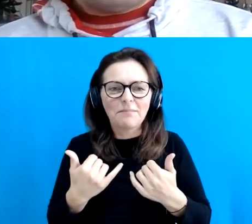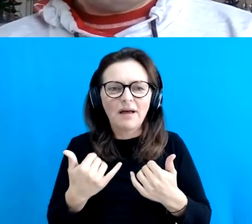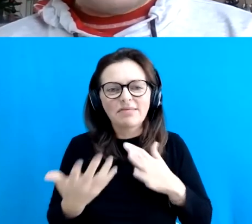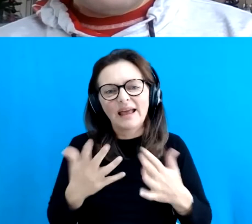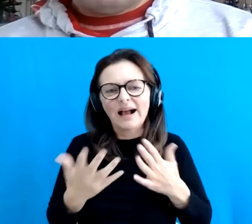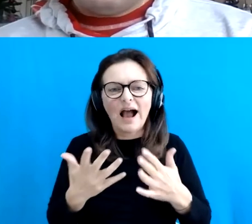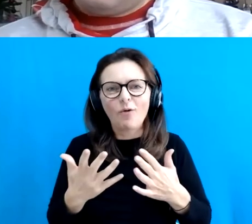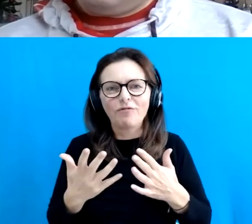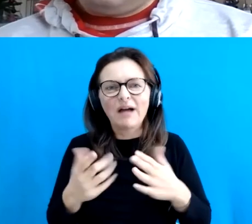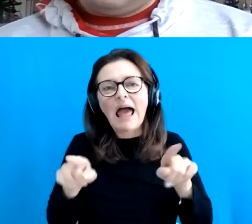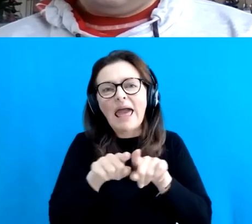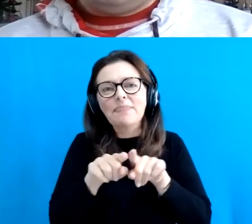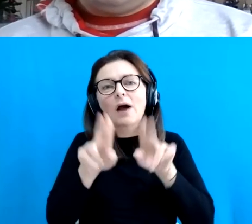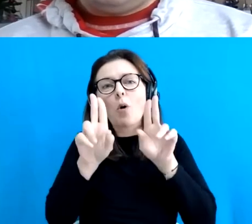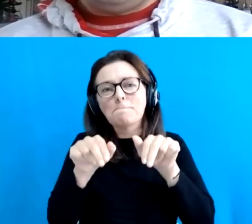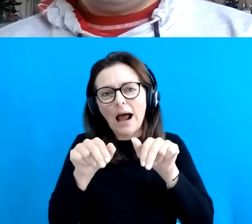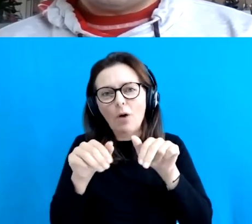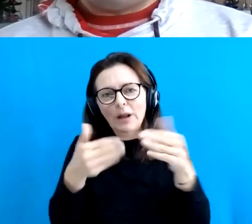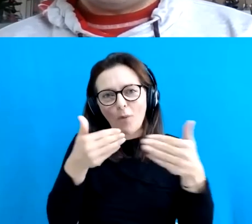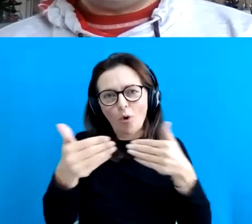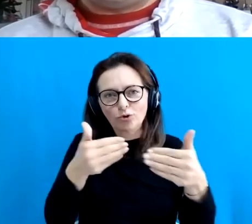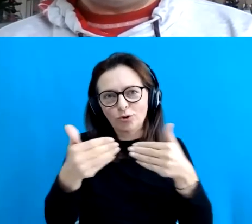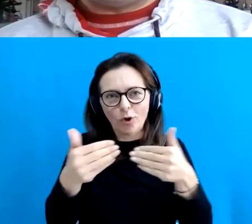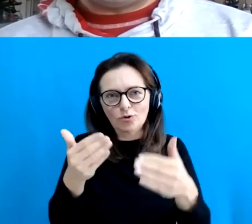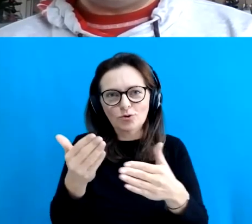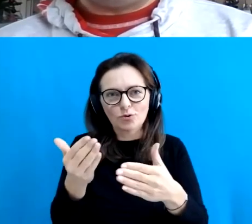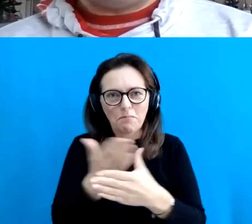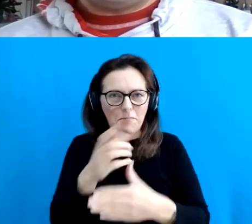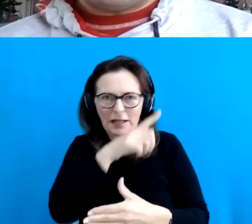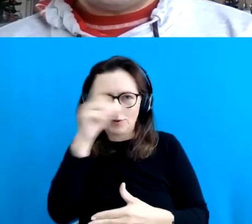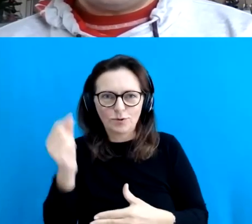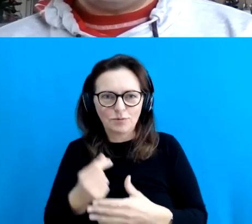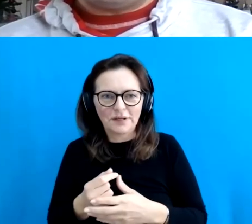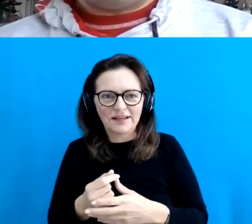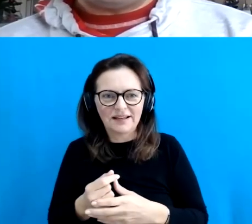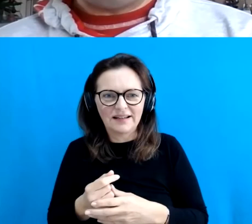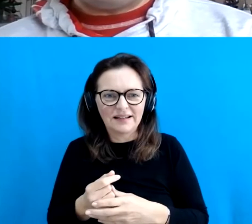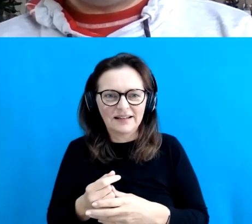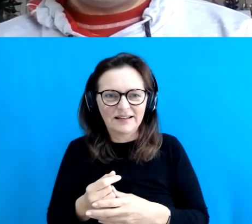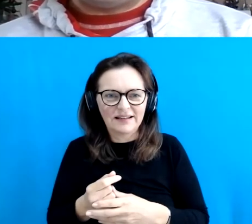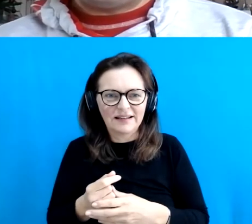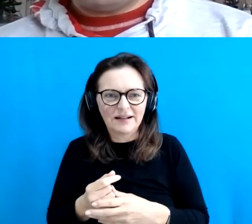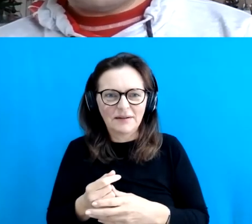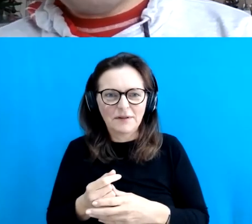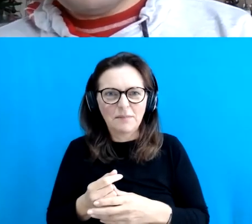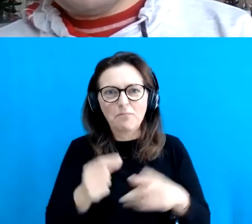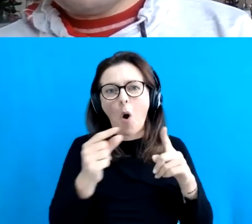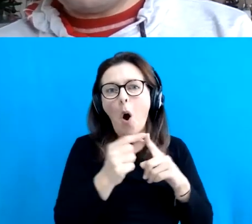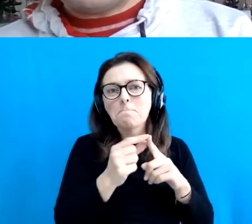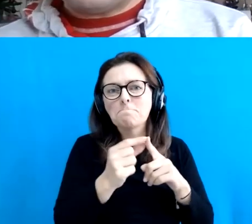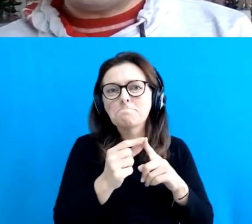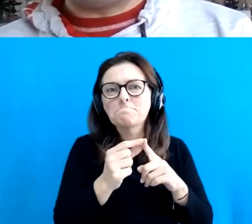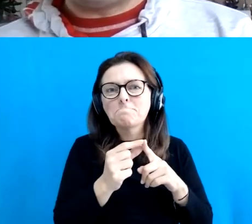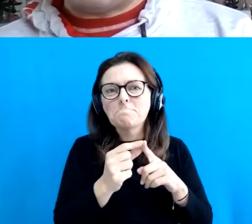v nekem enakopravnem odnosu tudi do ljudi in da pač kot skačejo Domen Cene in Peter Prevc, tudi glasbeniki